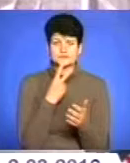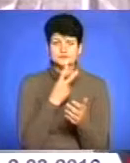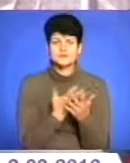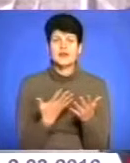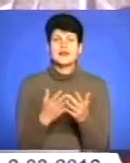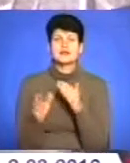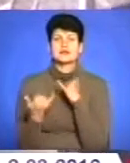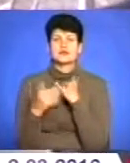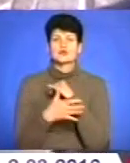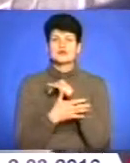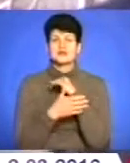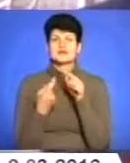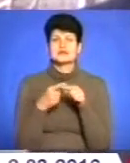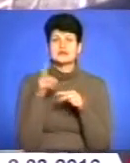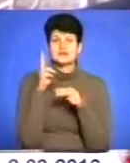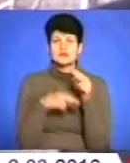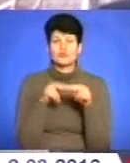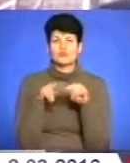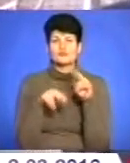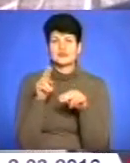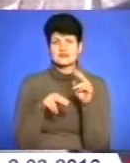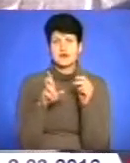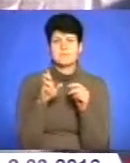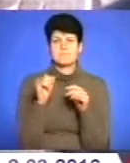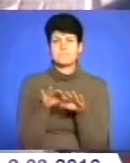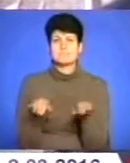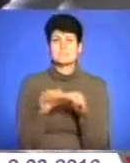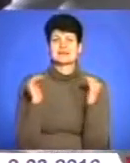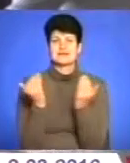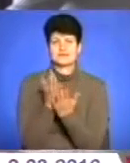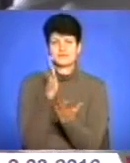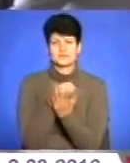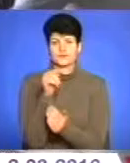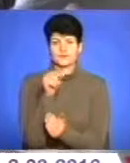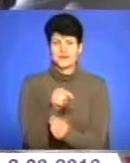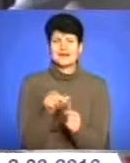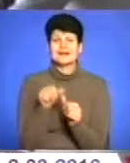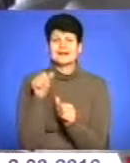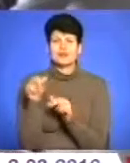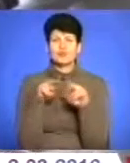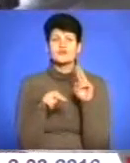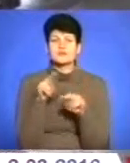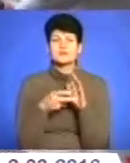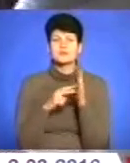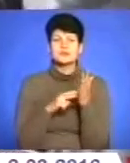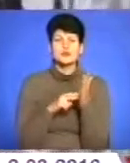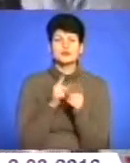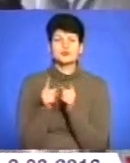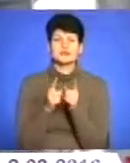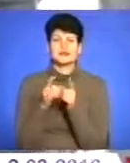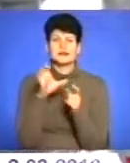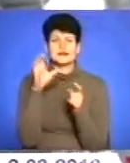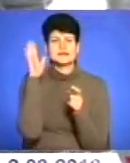останній етап – це завершення будівництва самого басейну, який тут знаходиться. Окрім будівництва басейну, у школі планують замінити